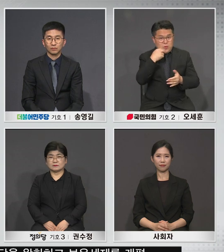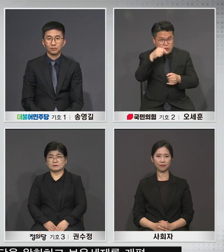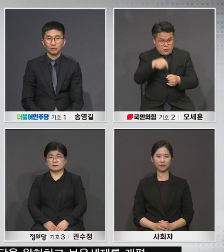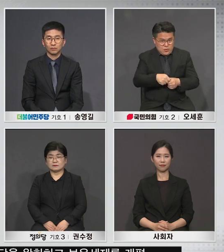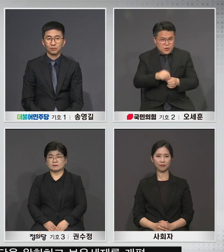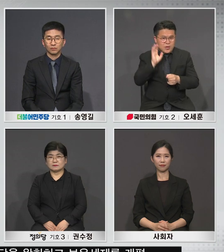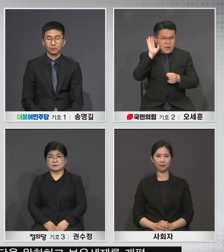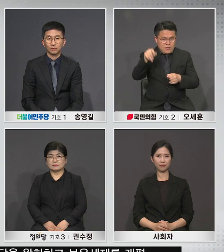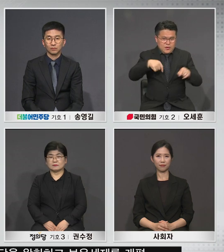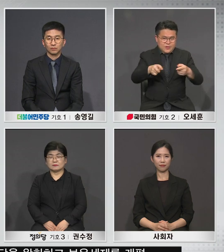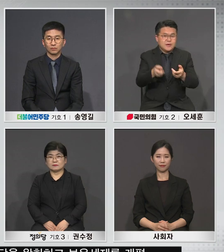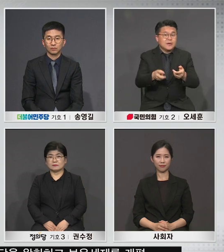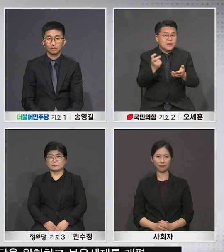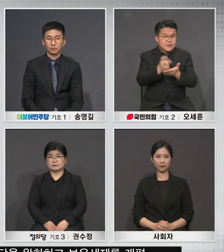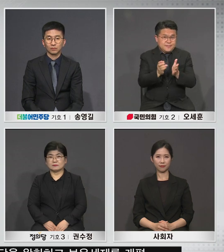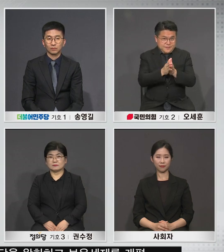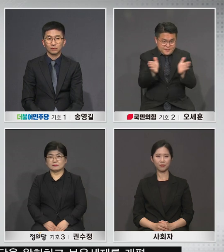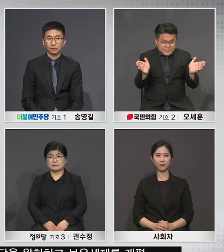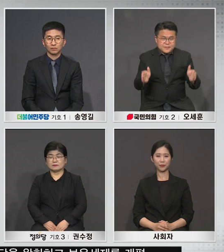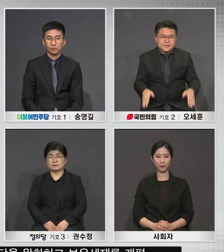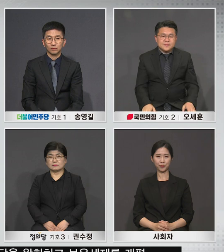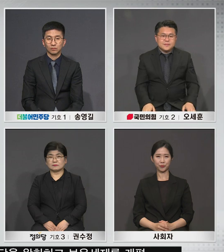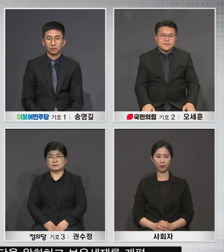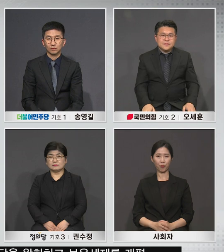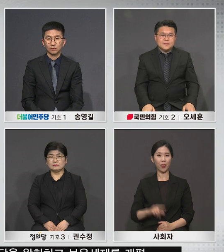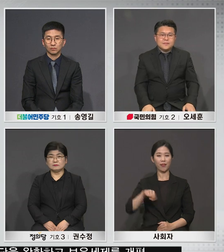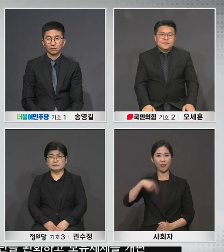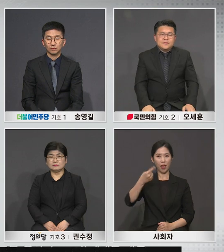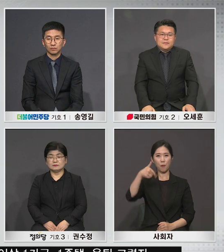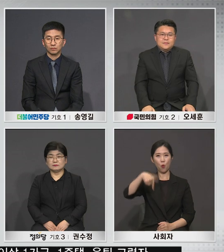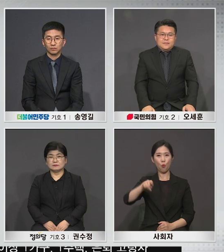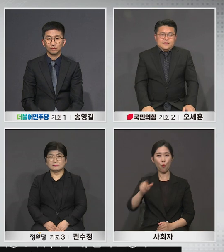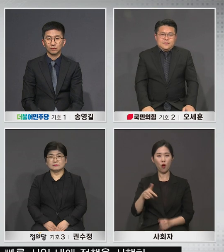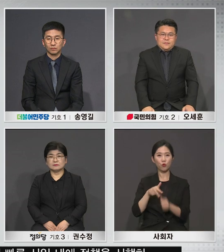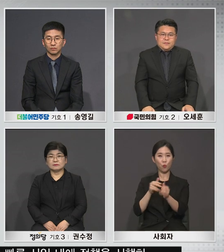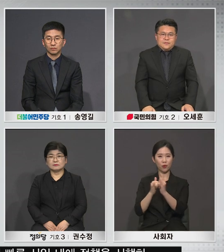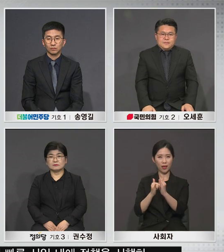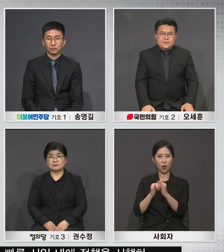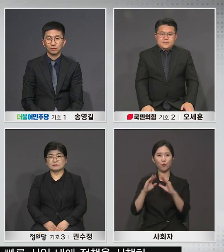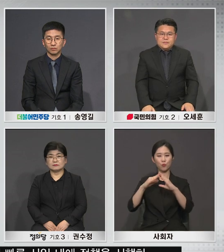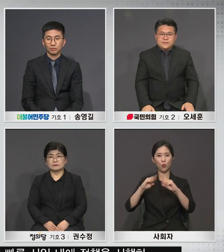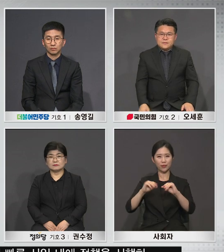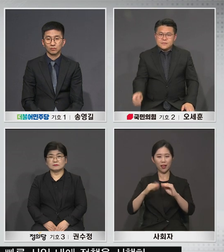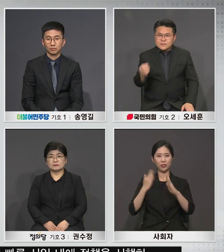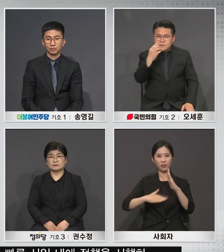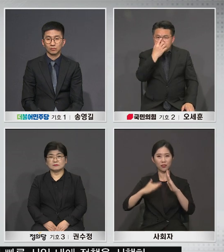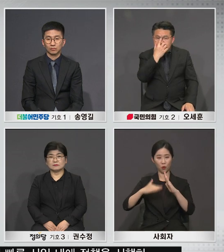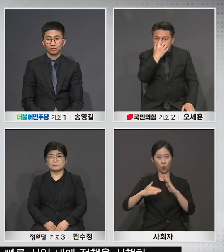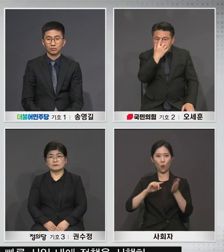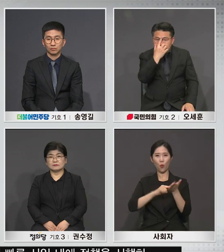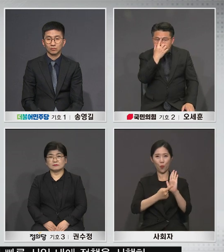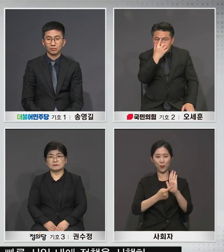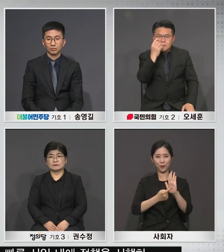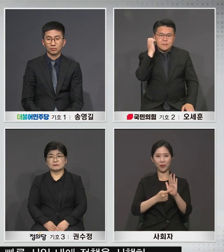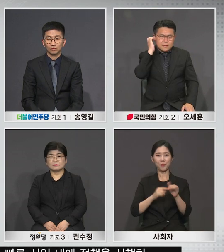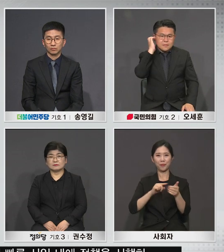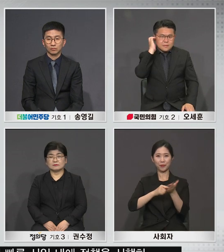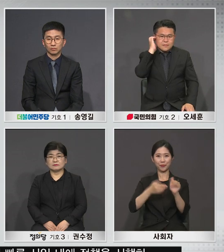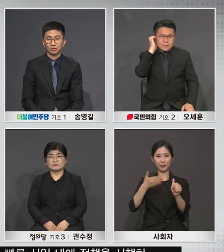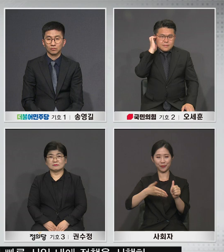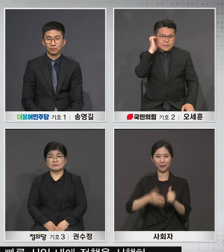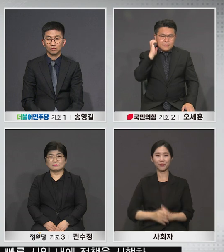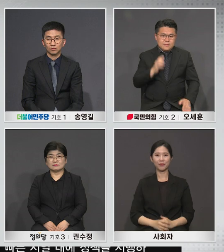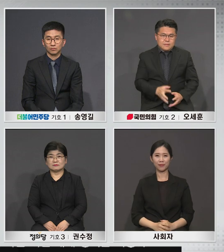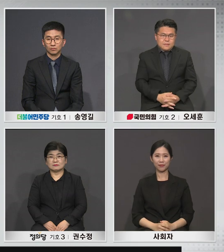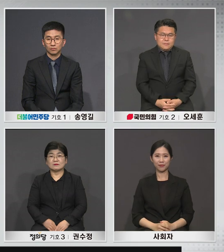정책을 시행하도록 하겠습니다. 이제 권수정 후보 부동산 정책 공약 발표해 주시죠. 네, 저의 부동산